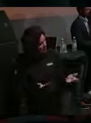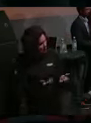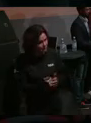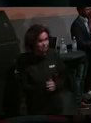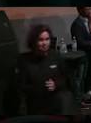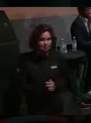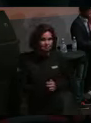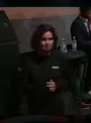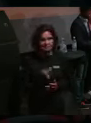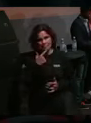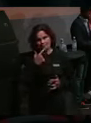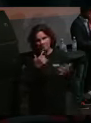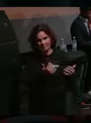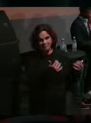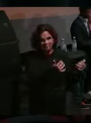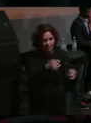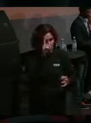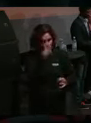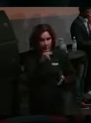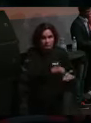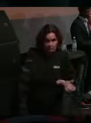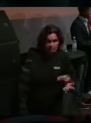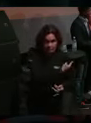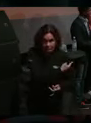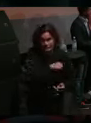det er, du kan legge en sånn, kanskje.